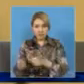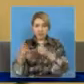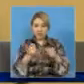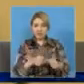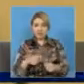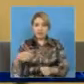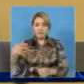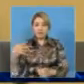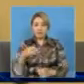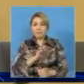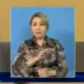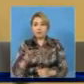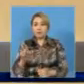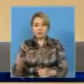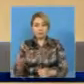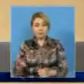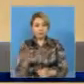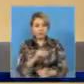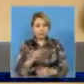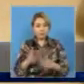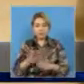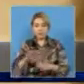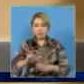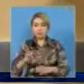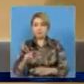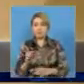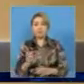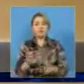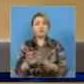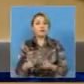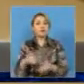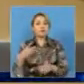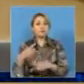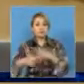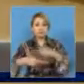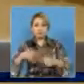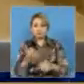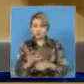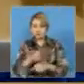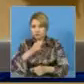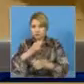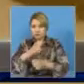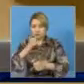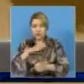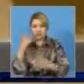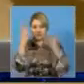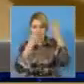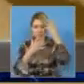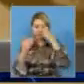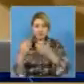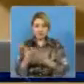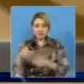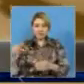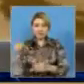свыше 5 миллионов человек со всех уголков Советского Союза. Через жесточайшие жернова репрессии прошли около